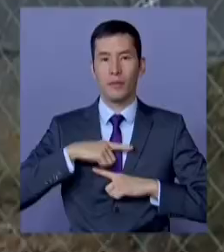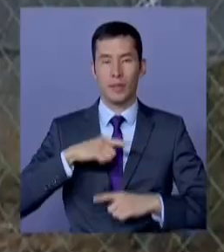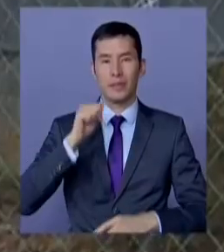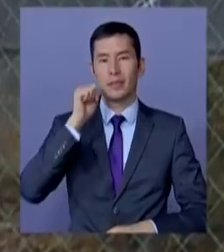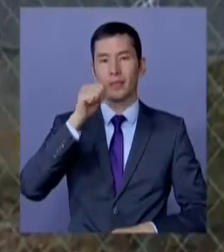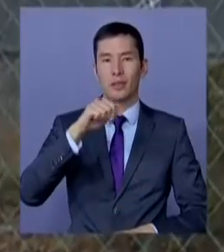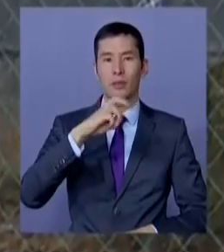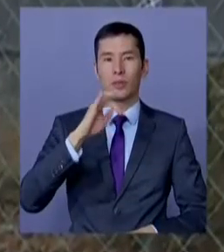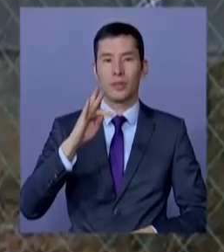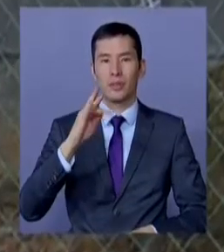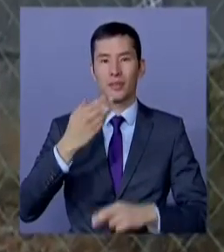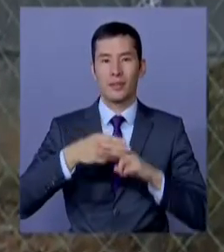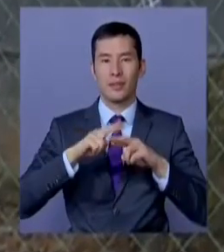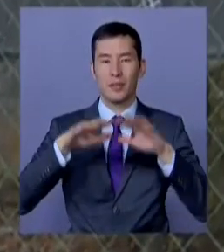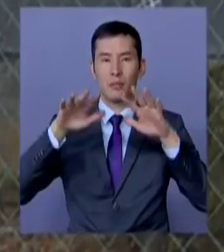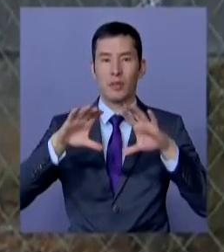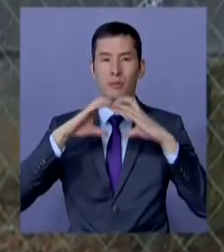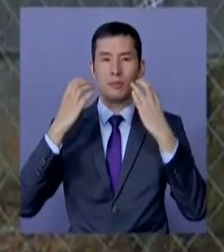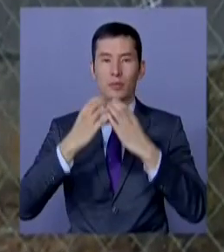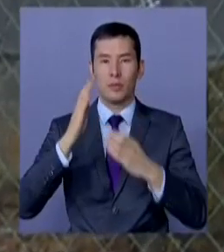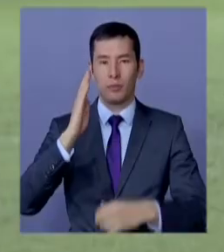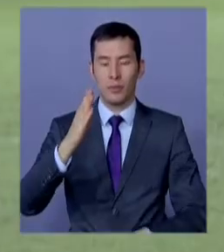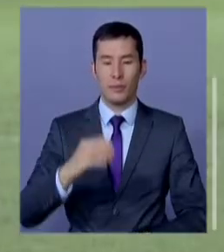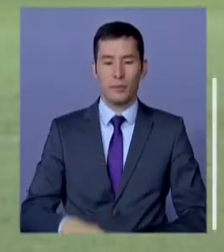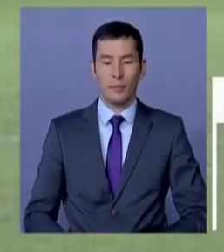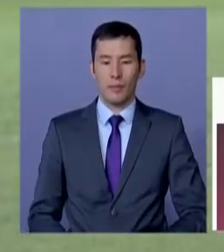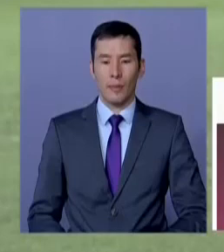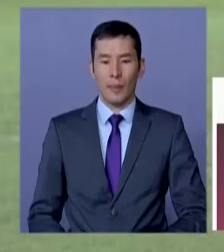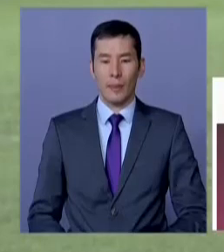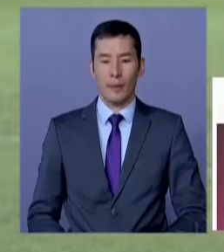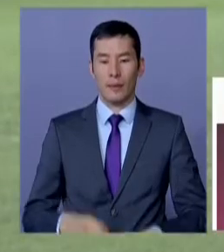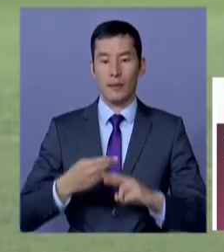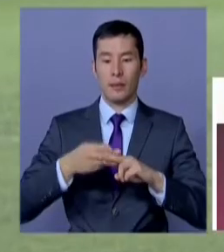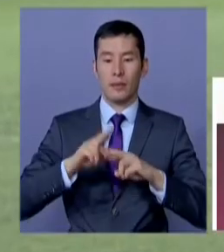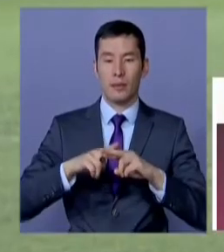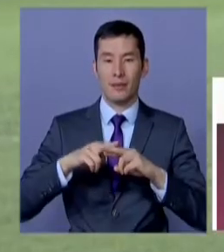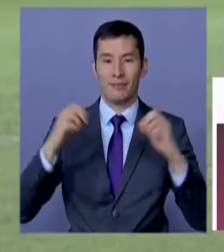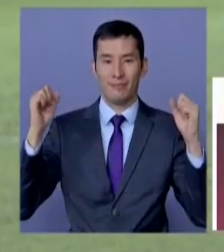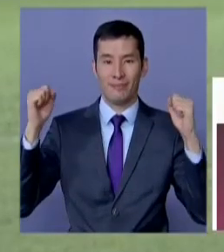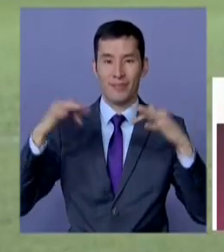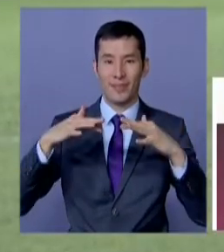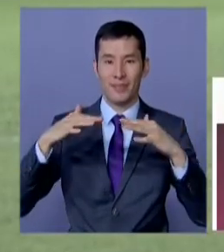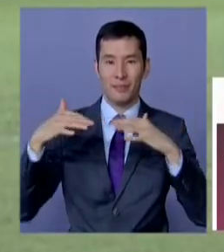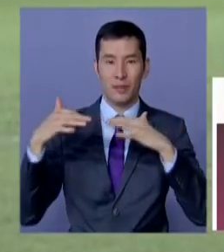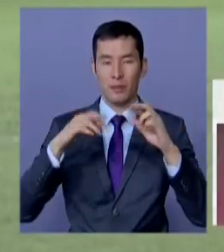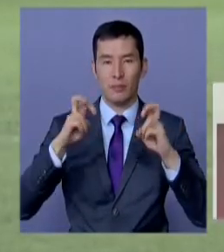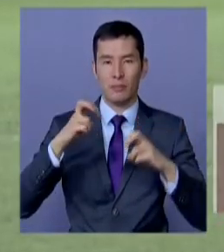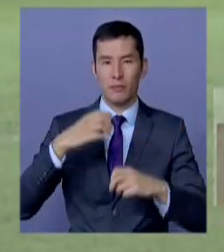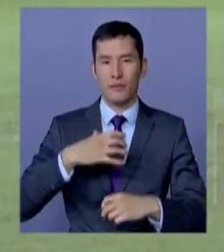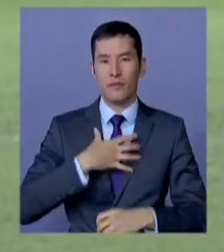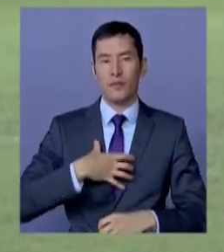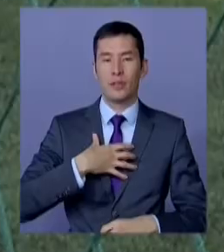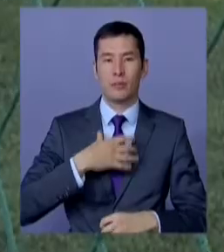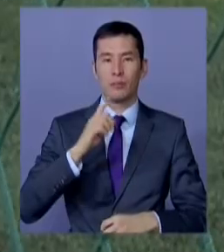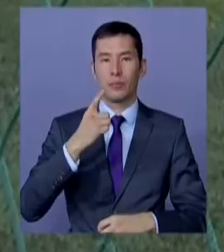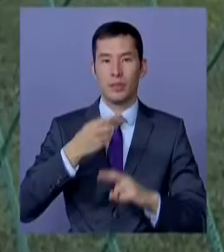ертең Мұхтар Әуезов атындағы спорт кешенінде өтеді. Бізге бұл турнир өте маңызды, себебі ұлы атамыз Мұхтар Әуезов атындағы